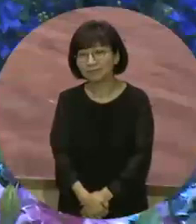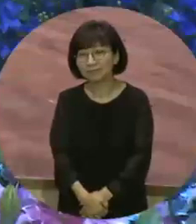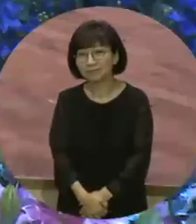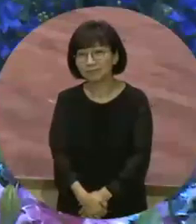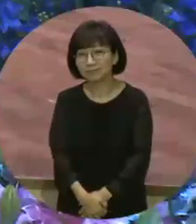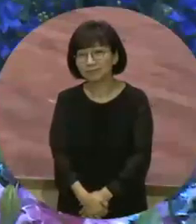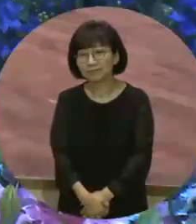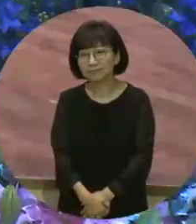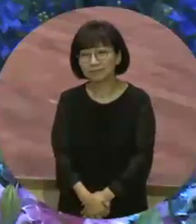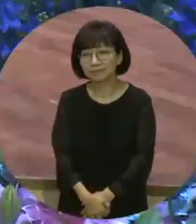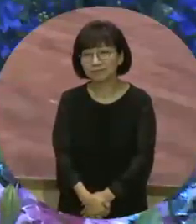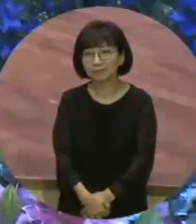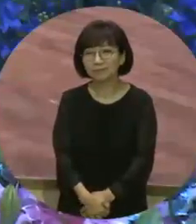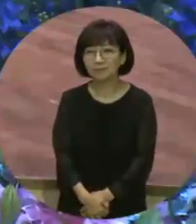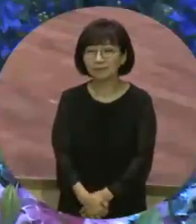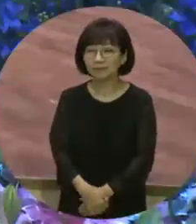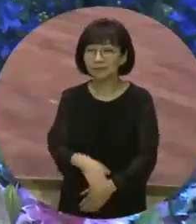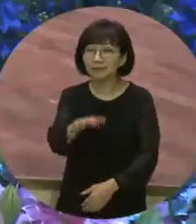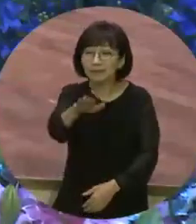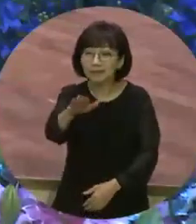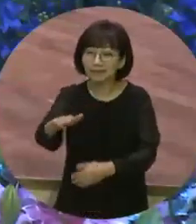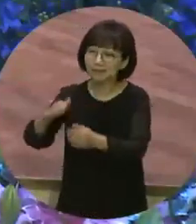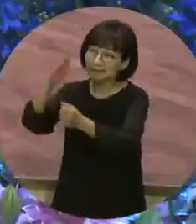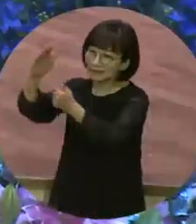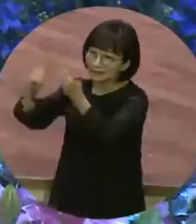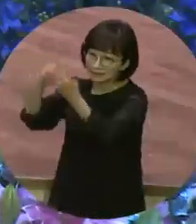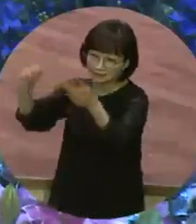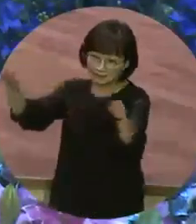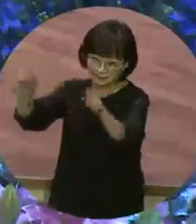하나님께서 함께 하심을 여러분 사실적으로 체험하는